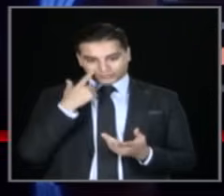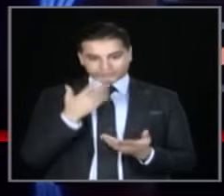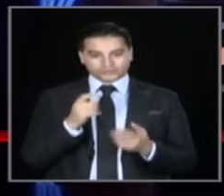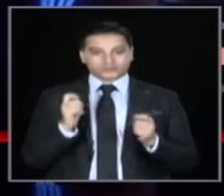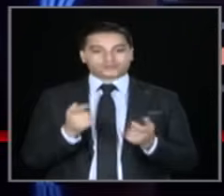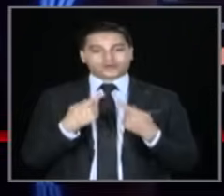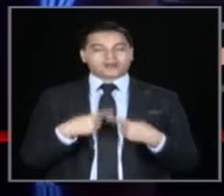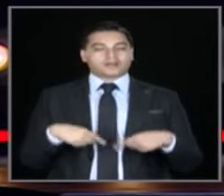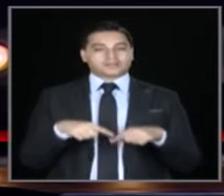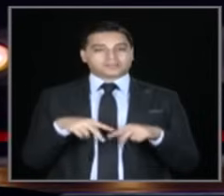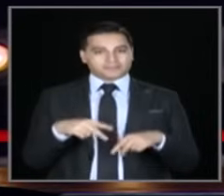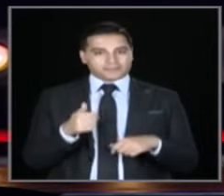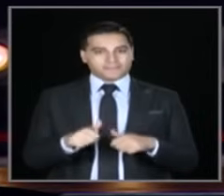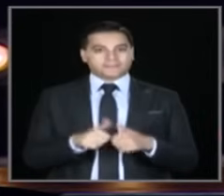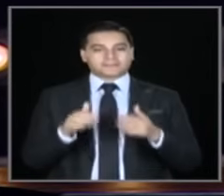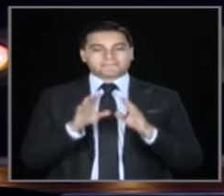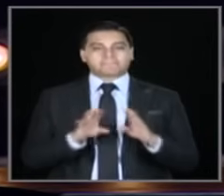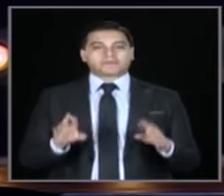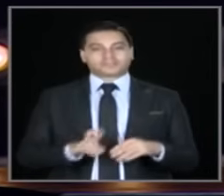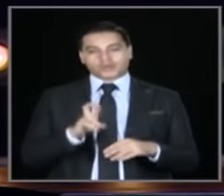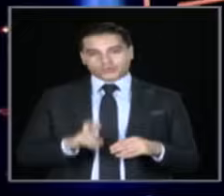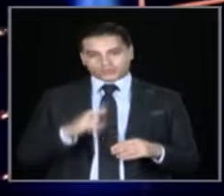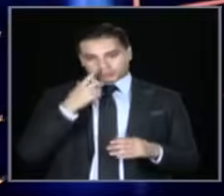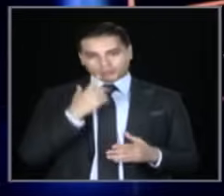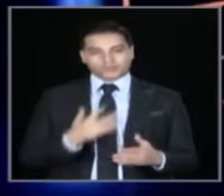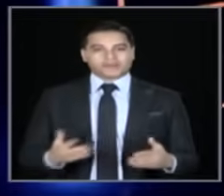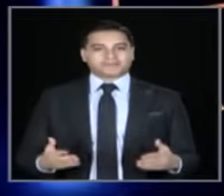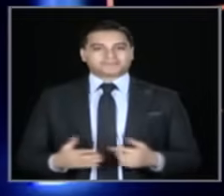السرعة. سينما ومسرح والسؤال هو